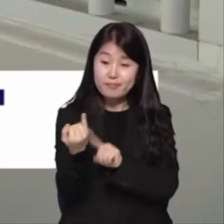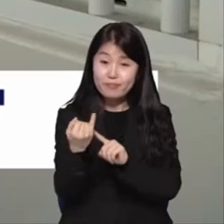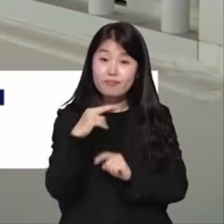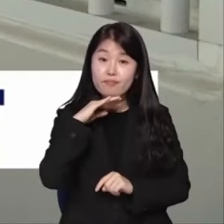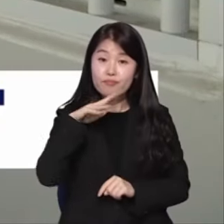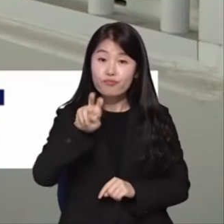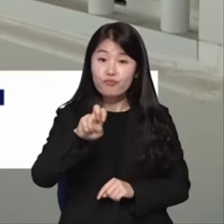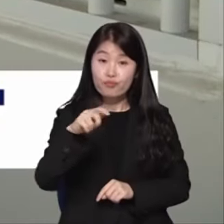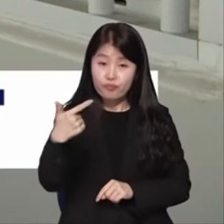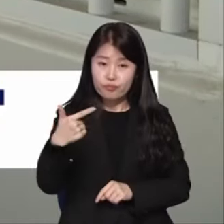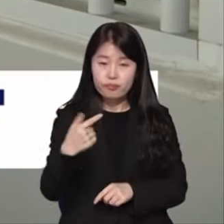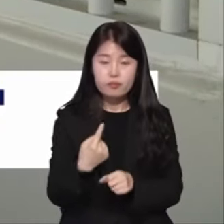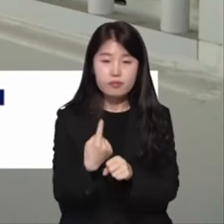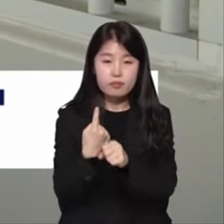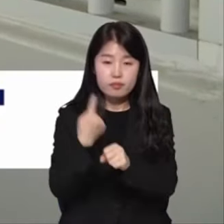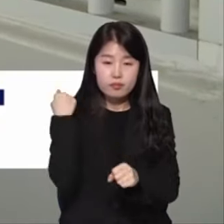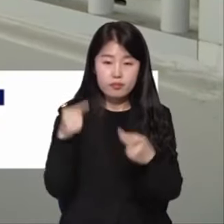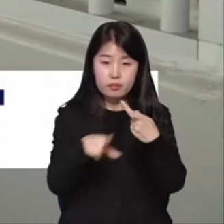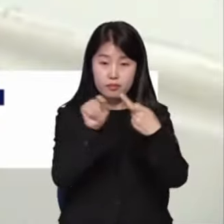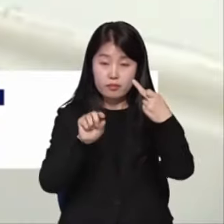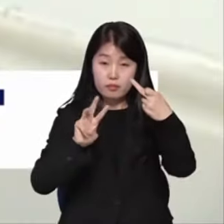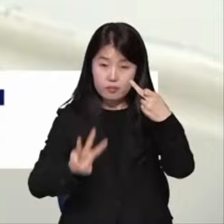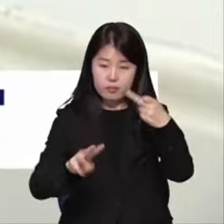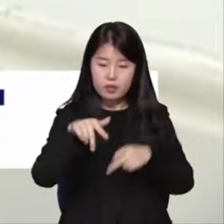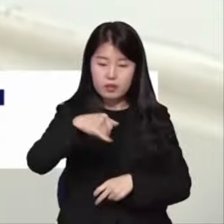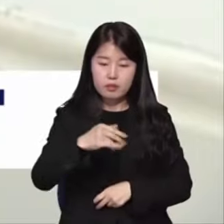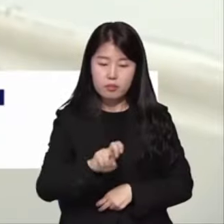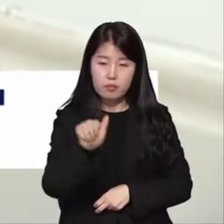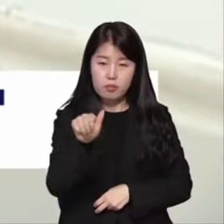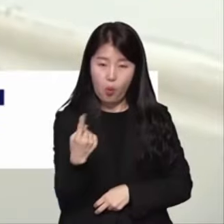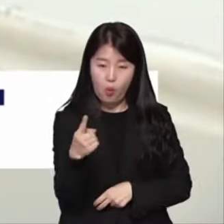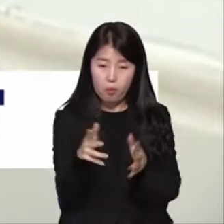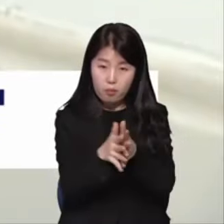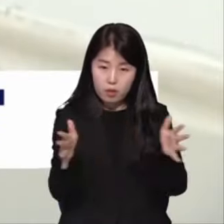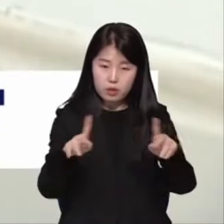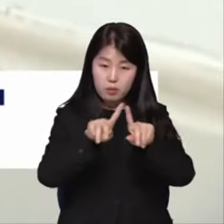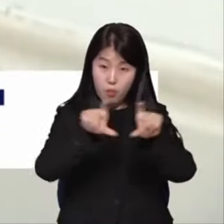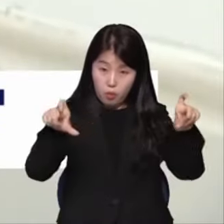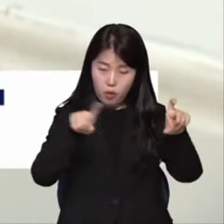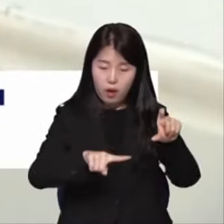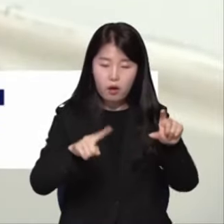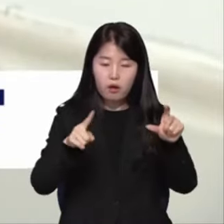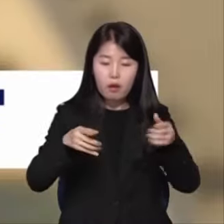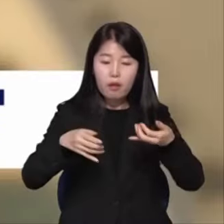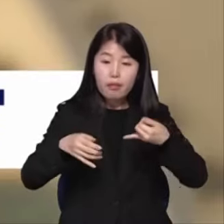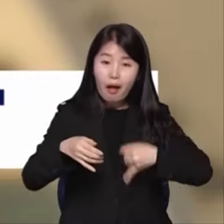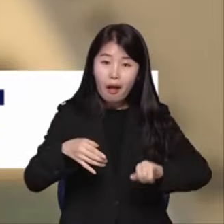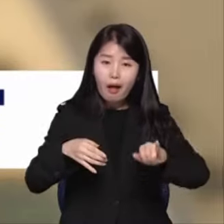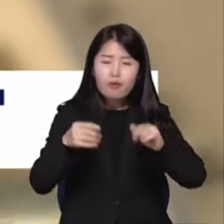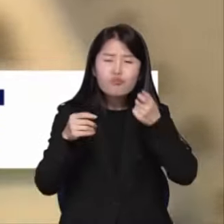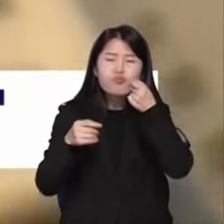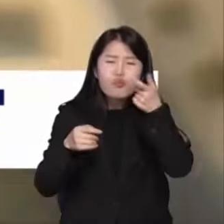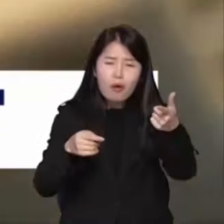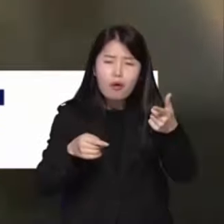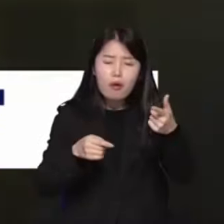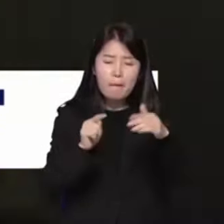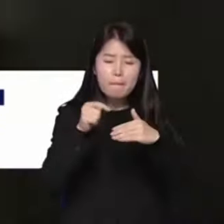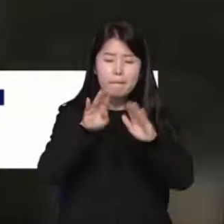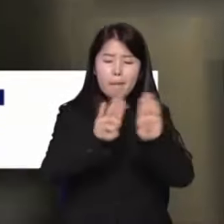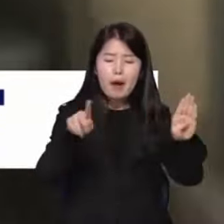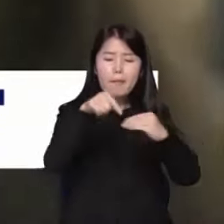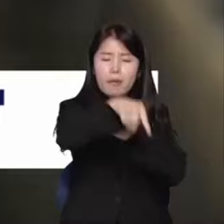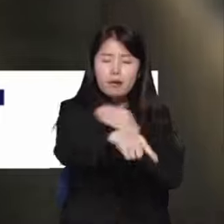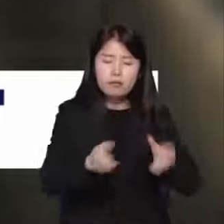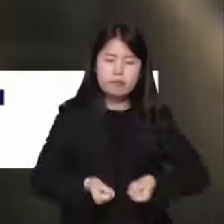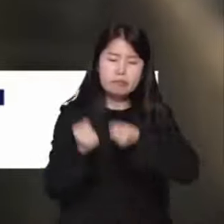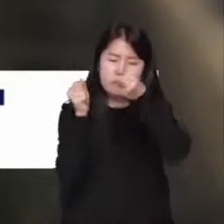씨는 지난해 12월 3일 광주 서구 금호동의 한 아파트 15층에서 생후 6개월 된 자신의 딸을 창밖으로 던져 살해한